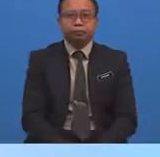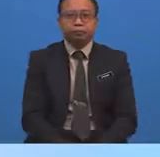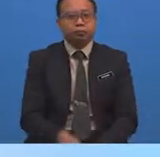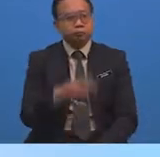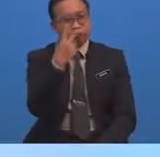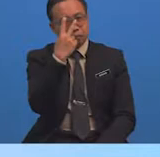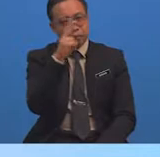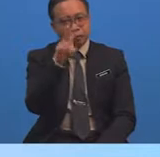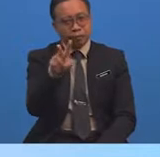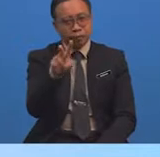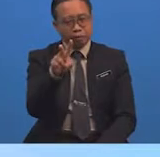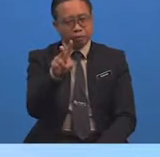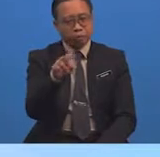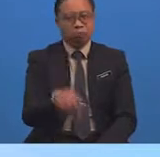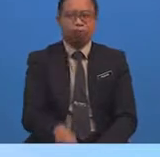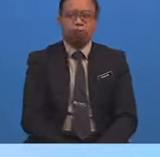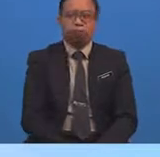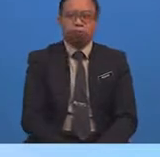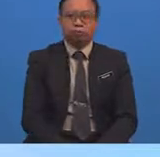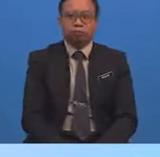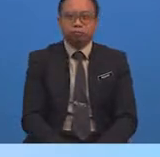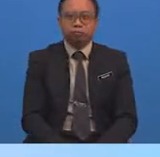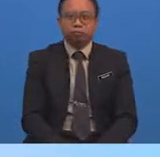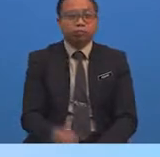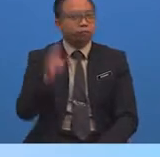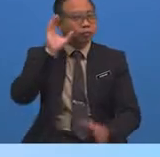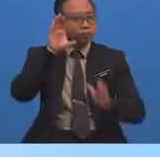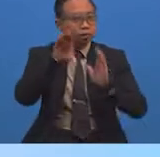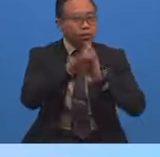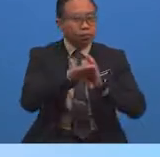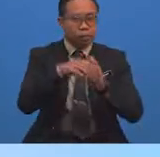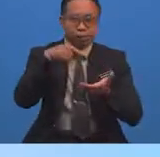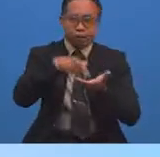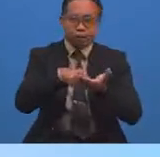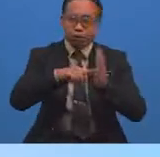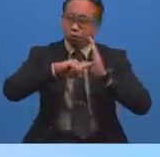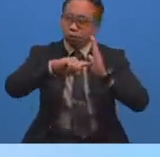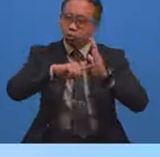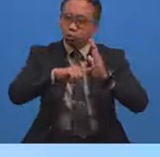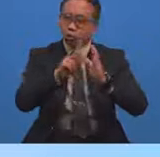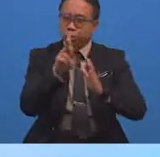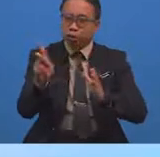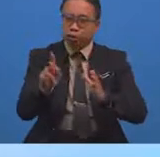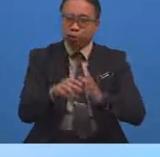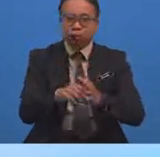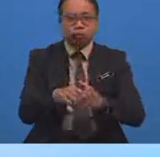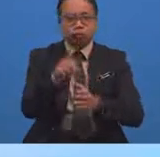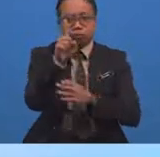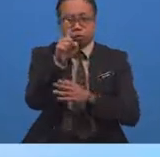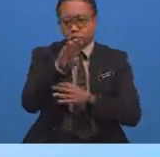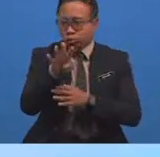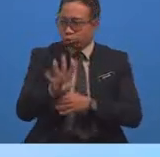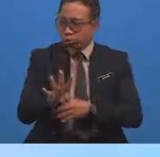perhatikan paparan ini gambar ini nunjukkin subwuf